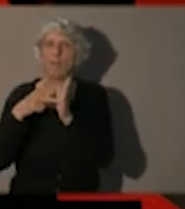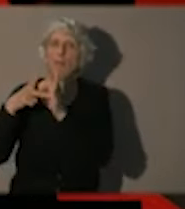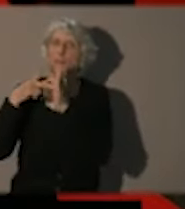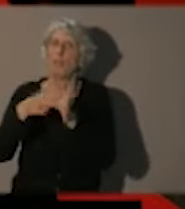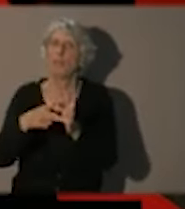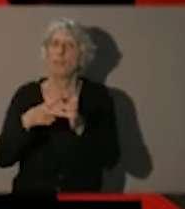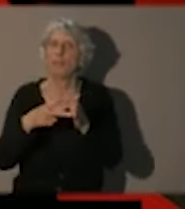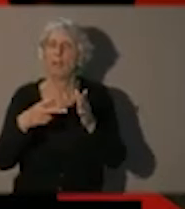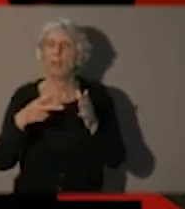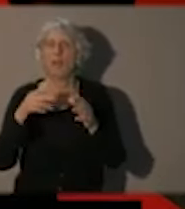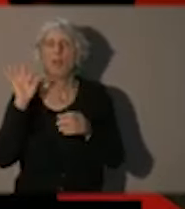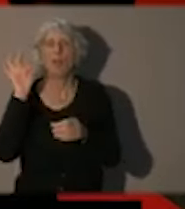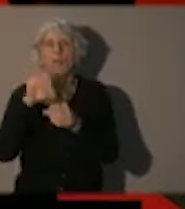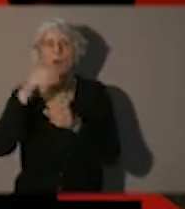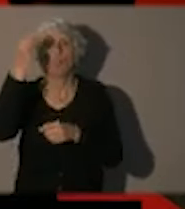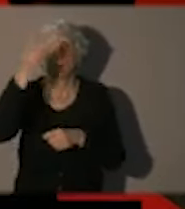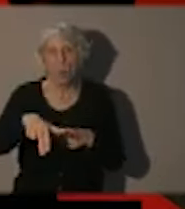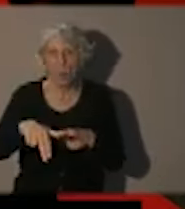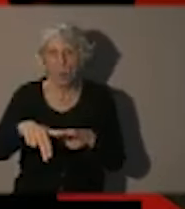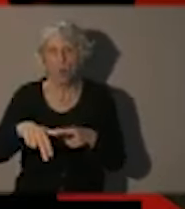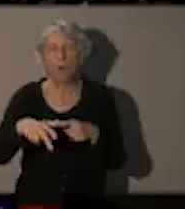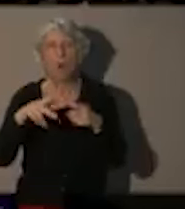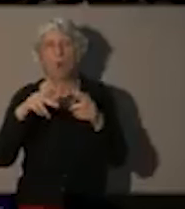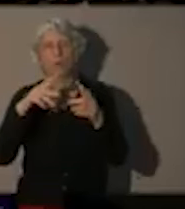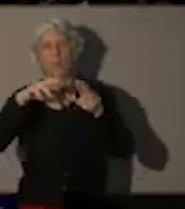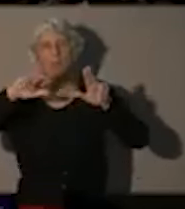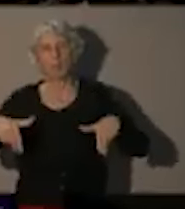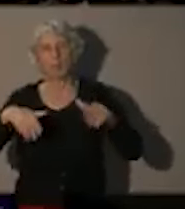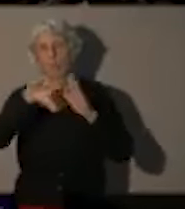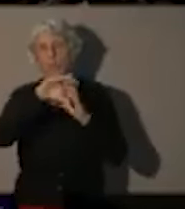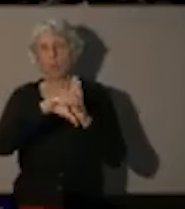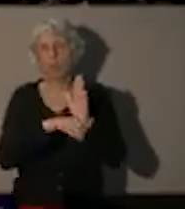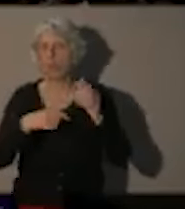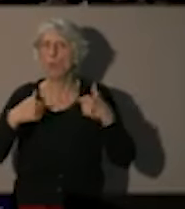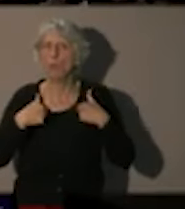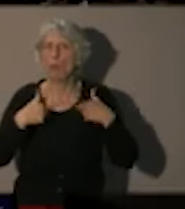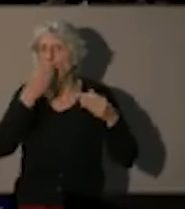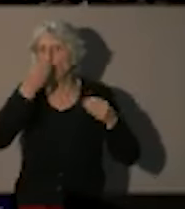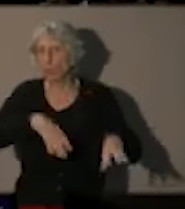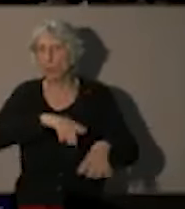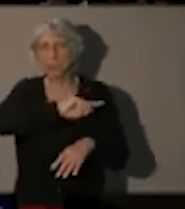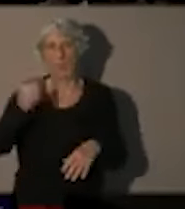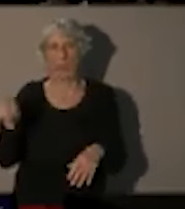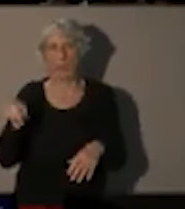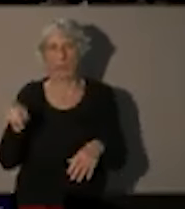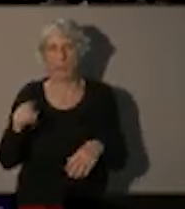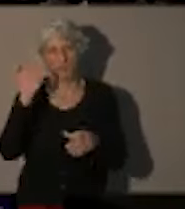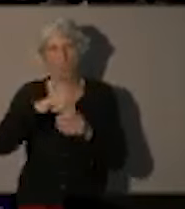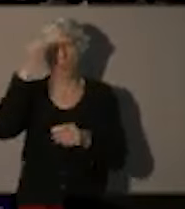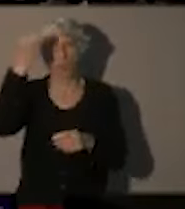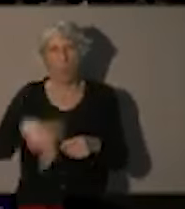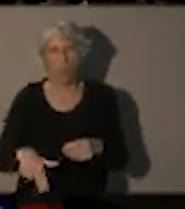des Français au traité constitutionnel. Nous ne nous résignons pas. Nous